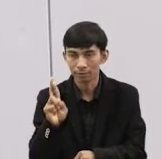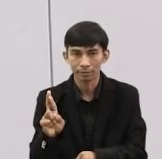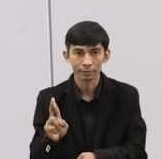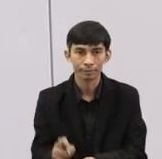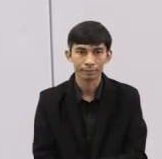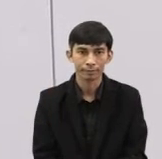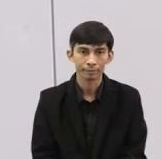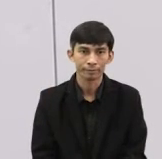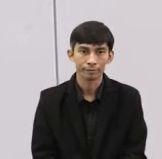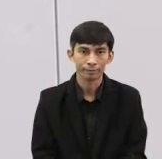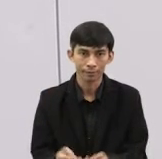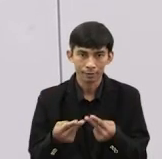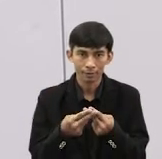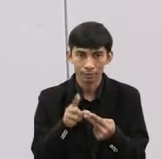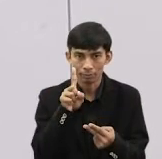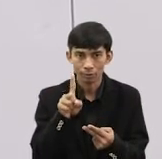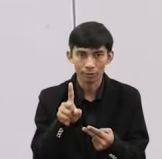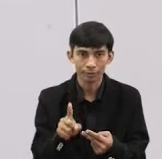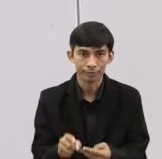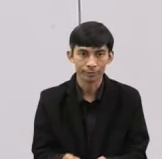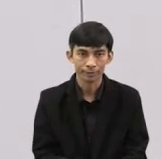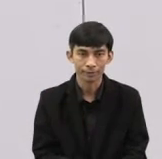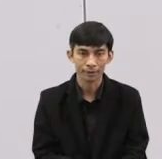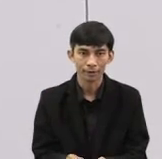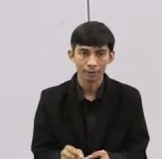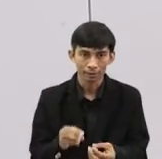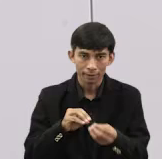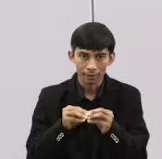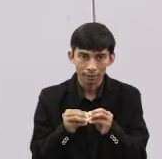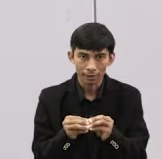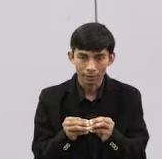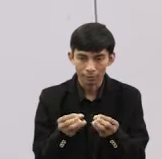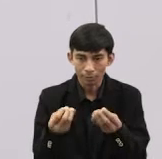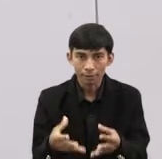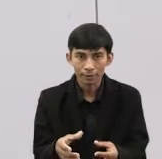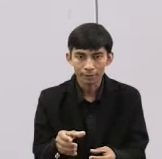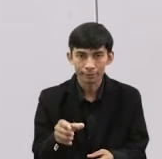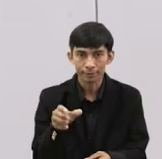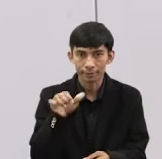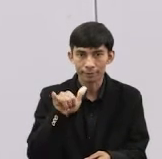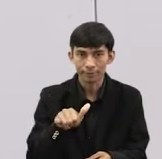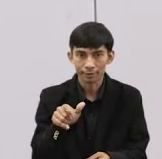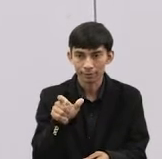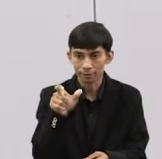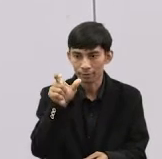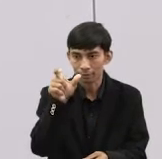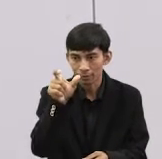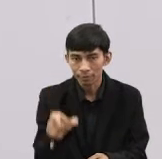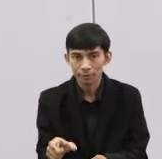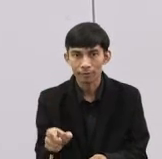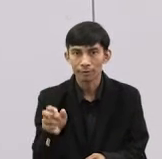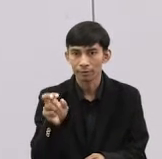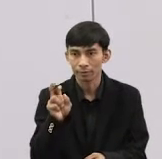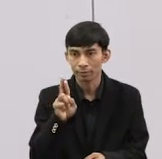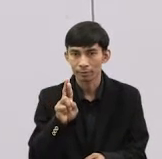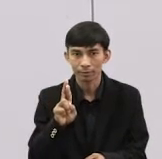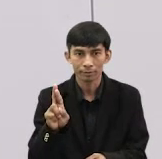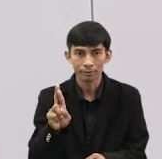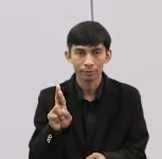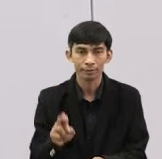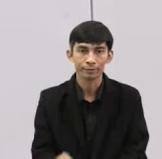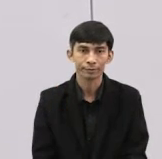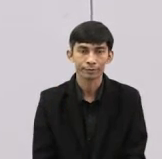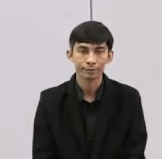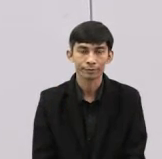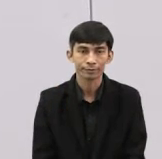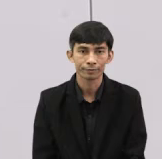rồi bỏ cồn thật ta lấy phần mán thật nó không tông tông rì con an lấy đằng xạ mớ